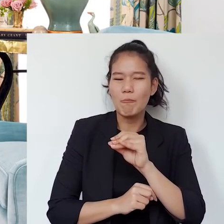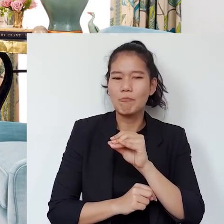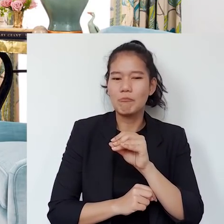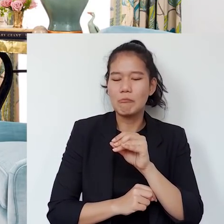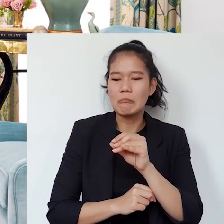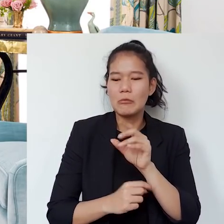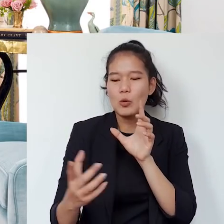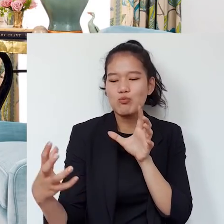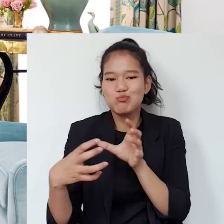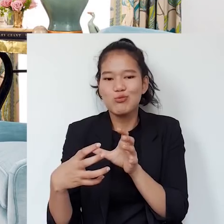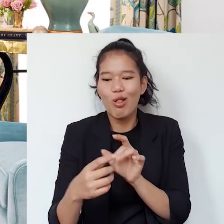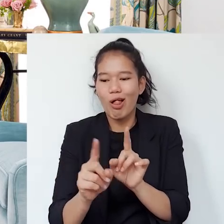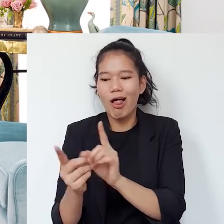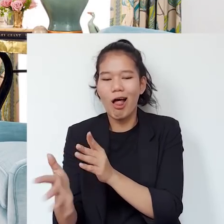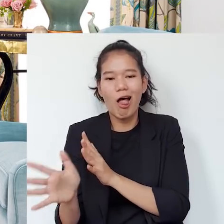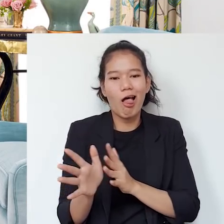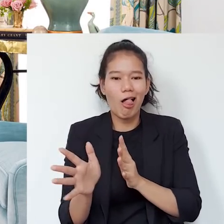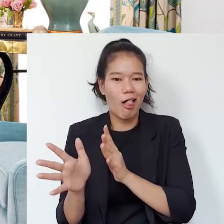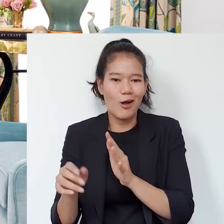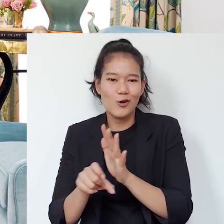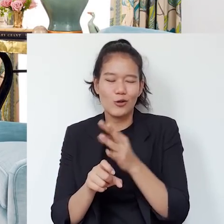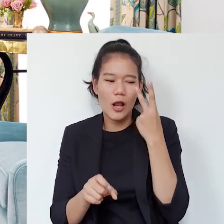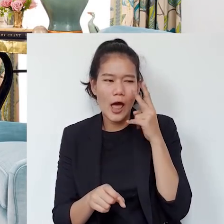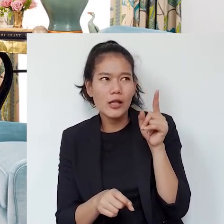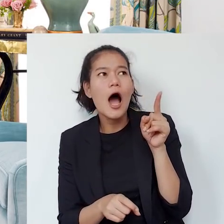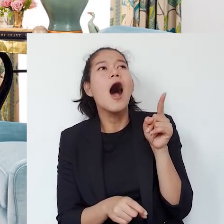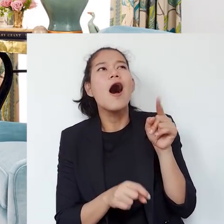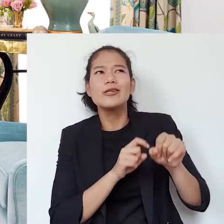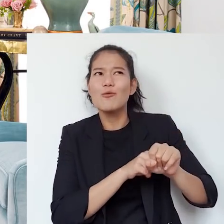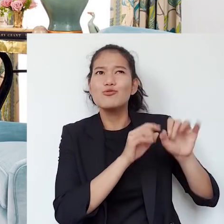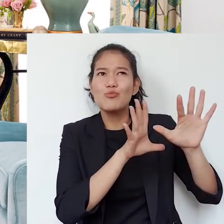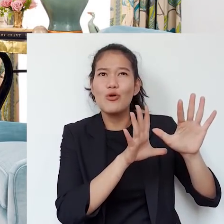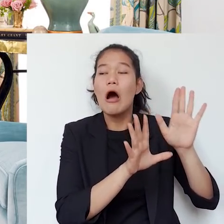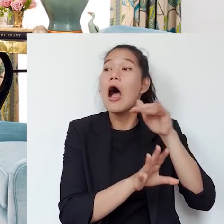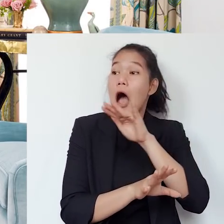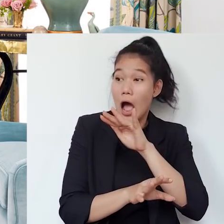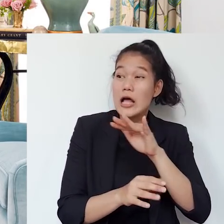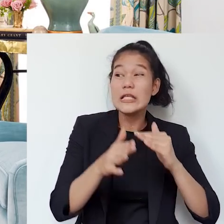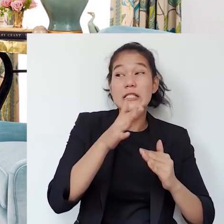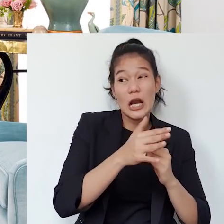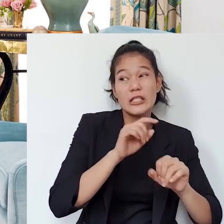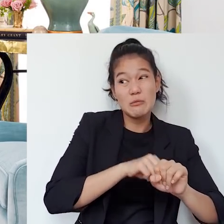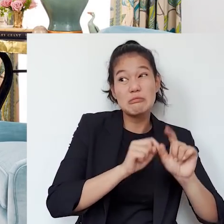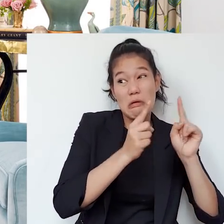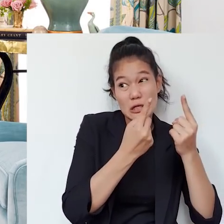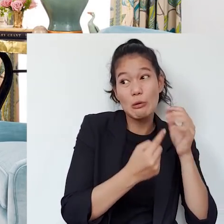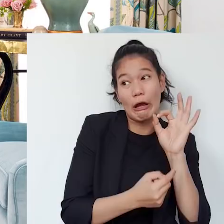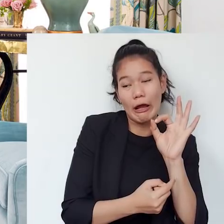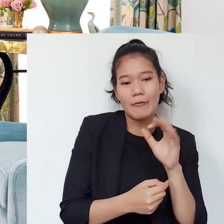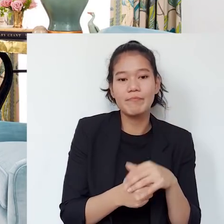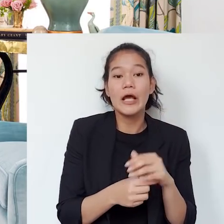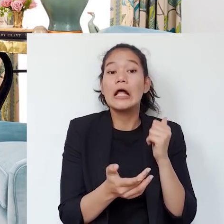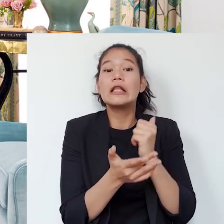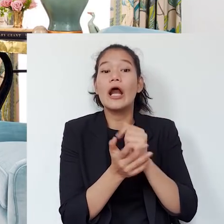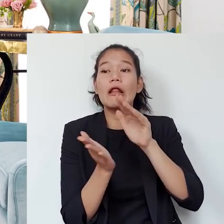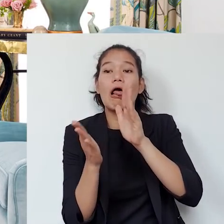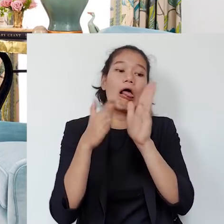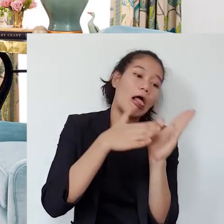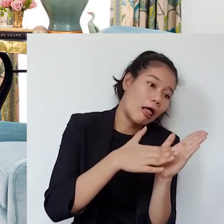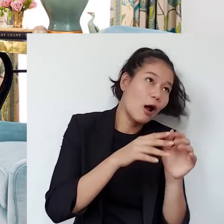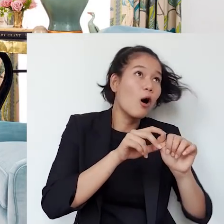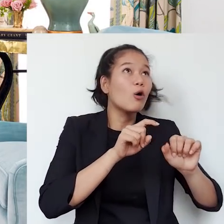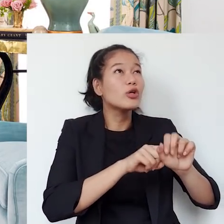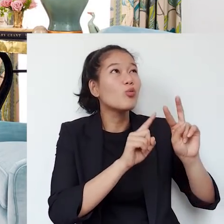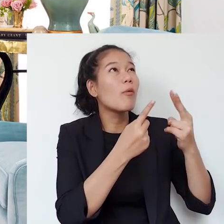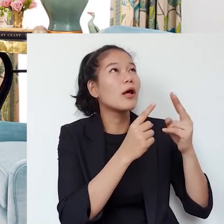bercerita. Tadinya lihat jam 10, ya kita istirahat jam 11 ya. Ternyata sudah jam 12,